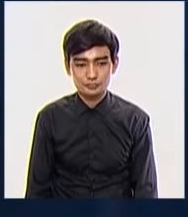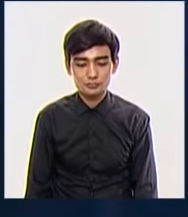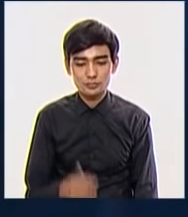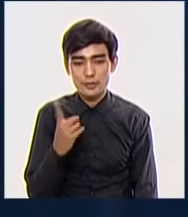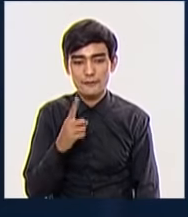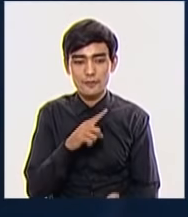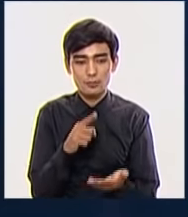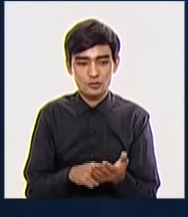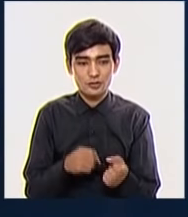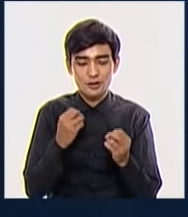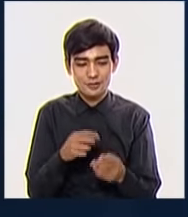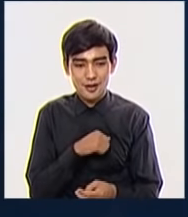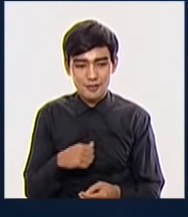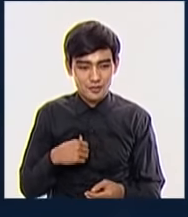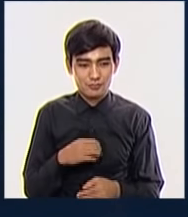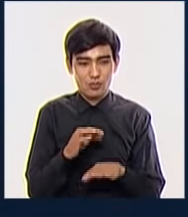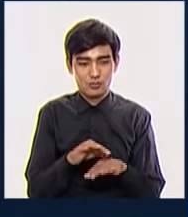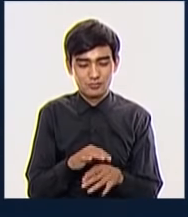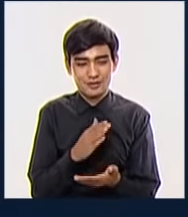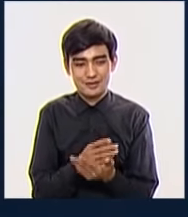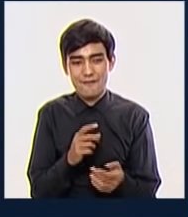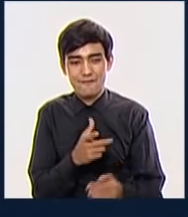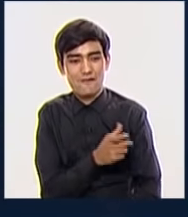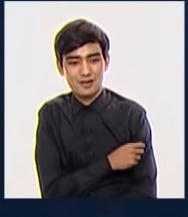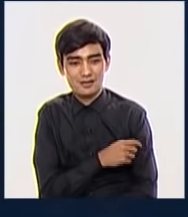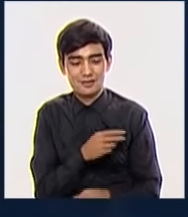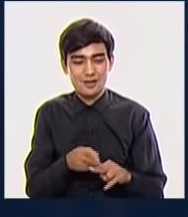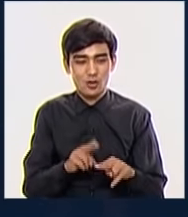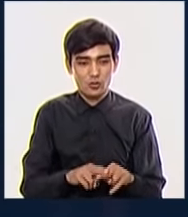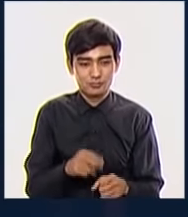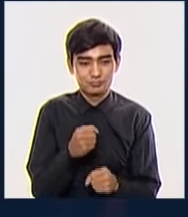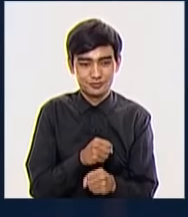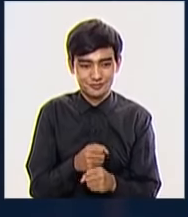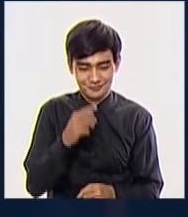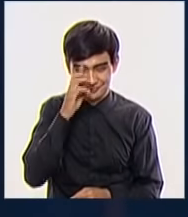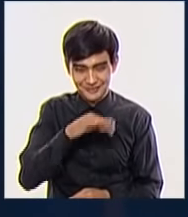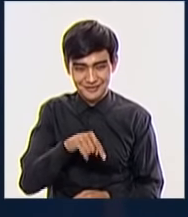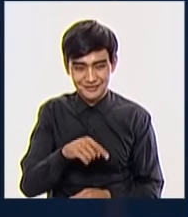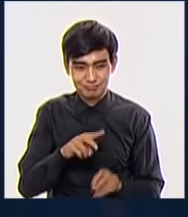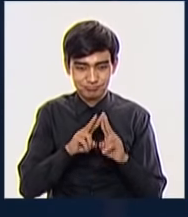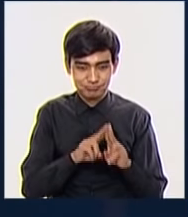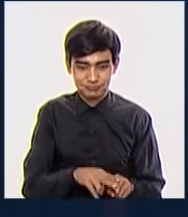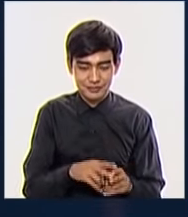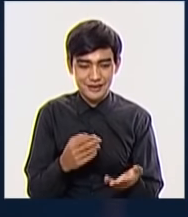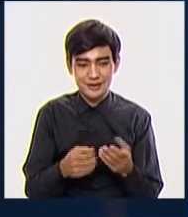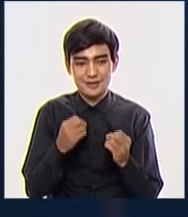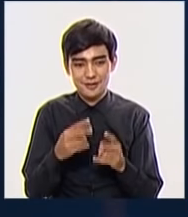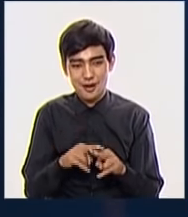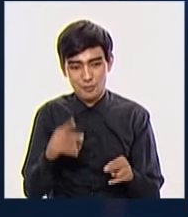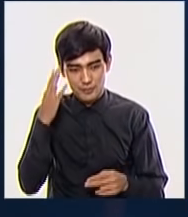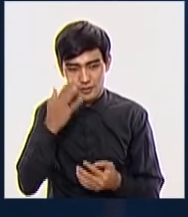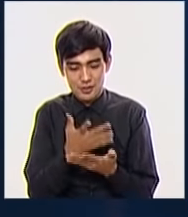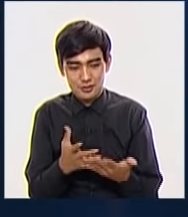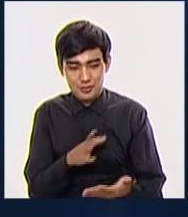Первый вопрос, что называется, самый наболевший. Является ли вакцинация, которая проходит в нашей стране, принудительной? Ведь именно такие